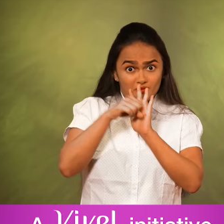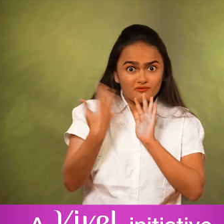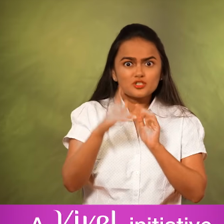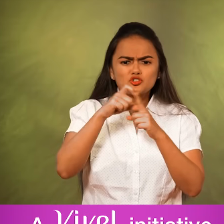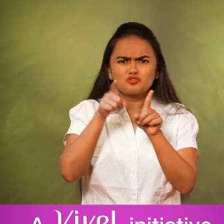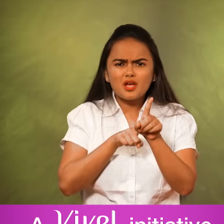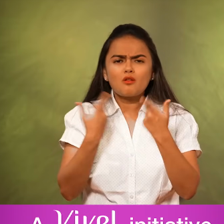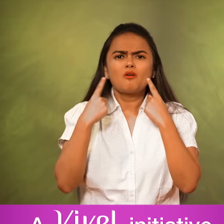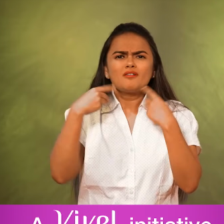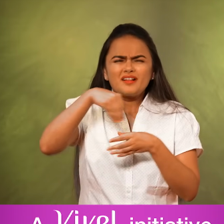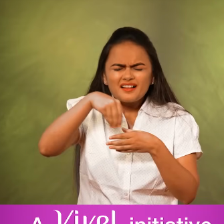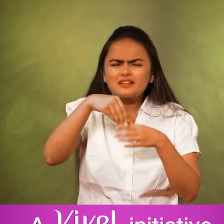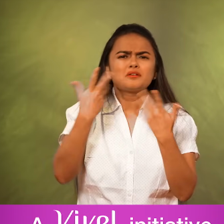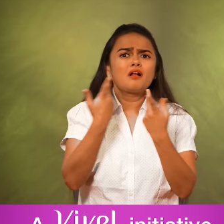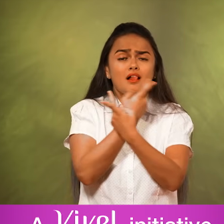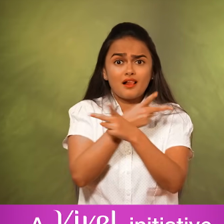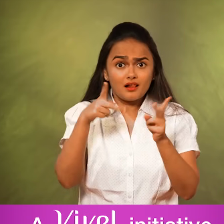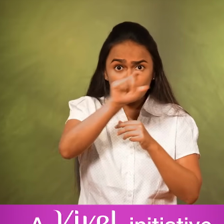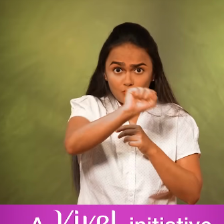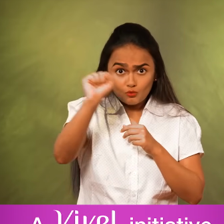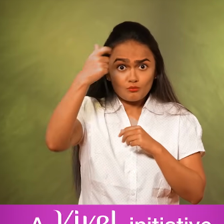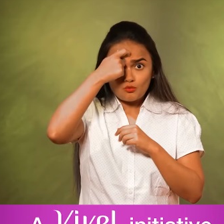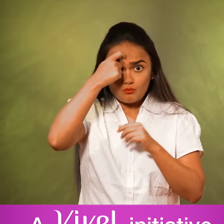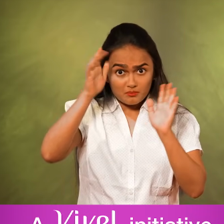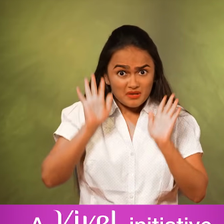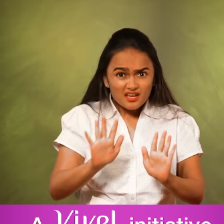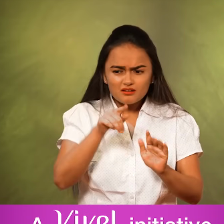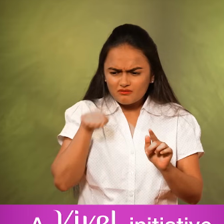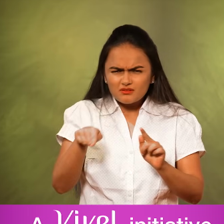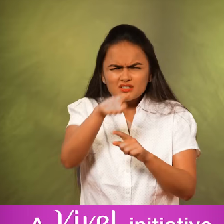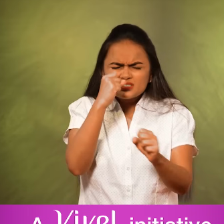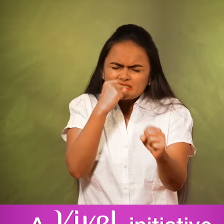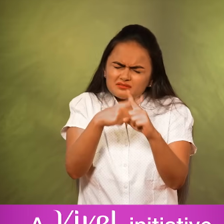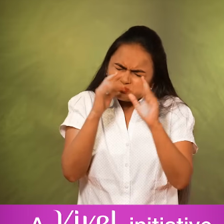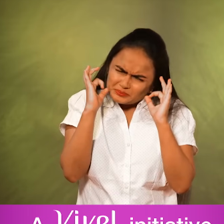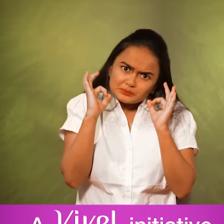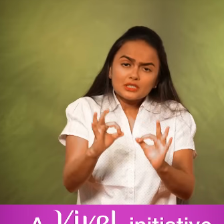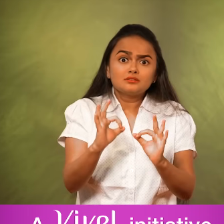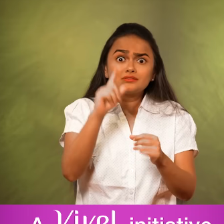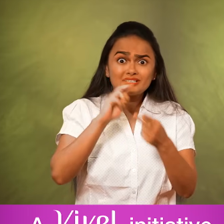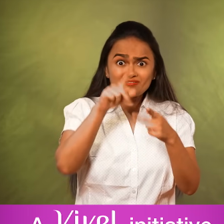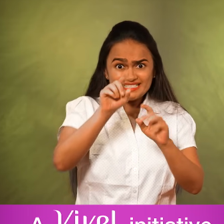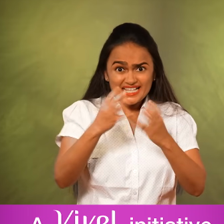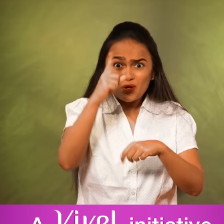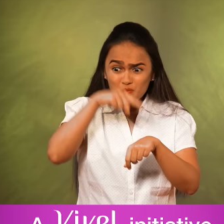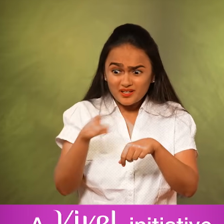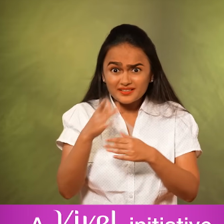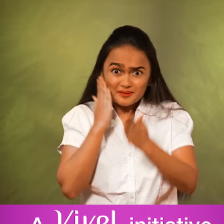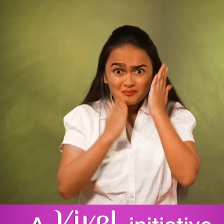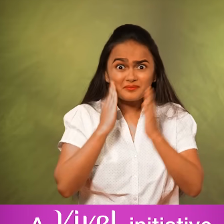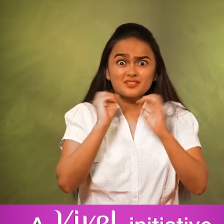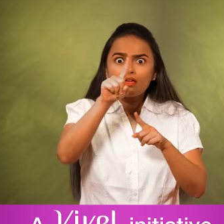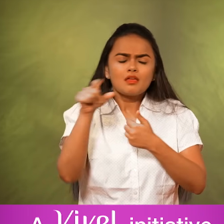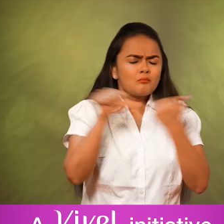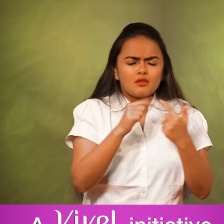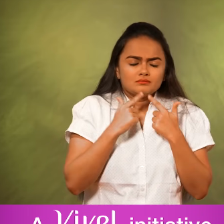अगेन जिनको ड्राइनेस की प्रॉब्लम है, फ्लेकीनेस की प्रॉब्लम है स्किन पे, उनके लिए ये इंग्रेडिएंट इतना अच्छा है। मतलब आप अगर एक बार ये